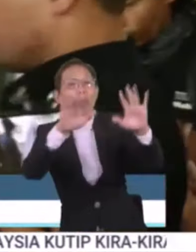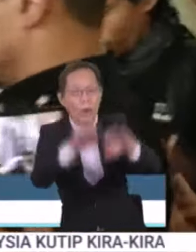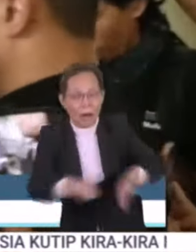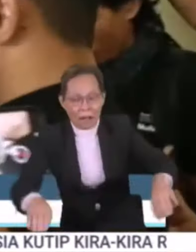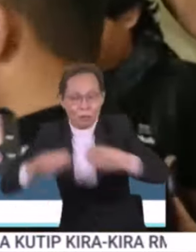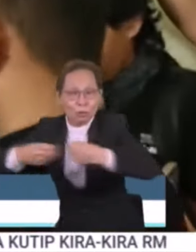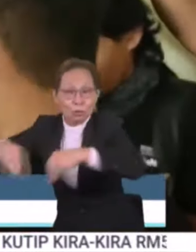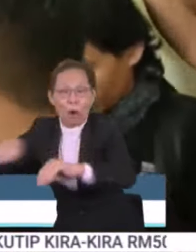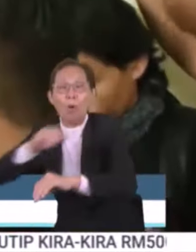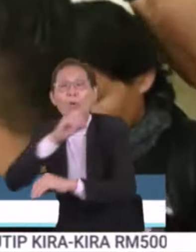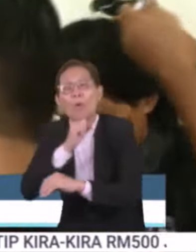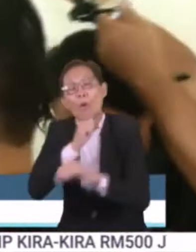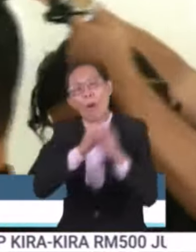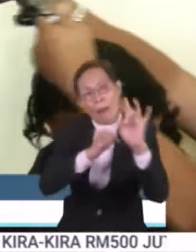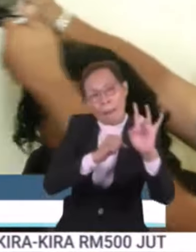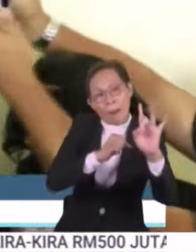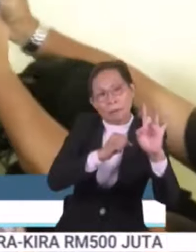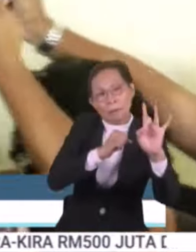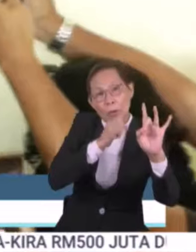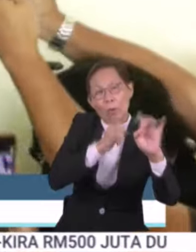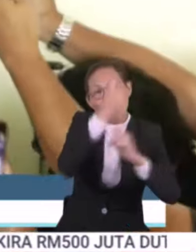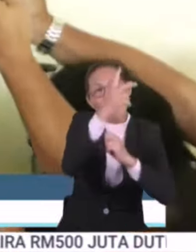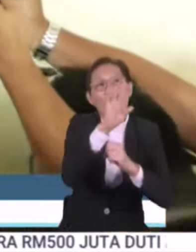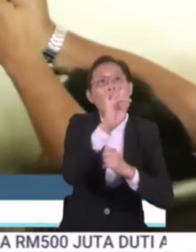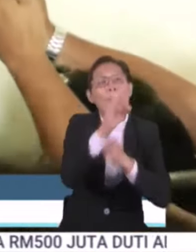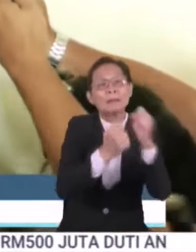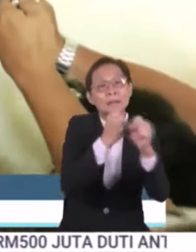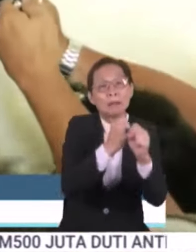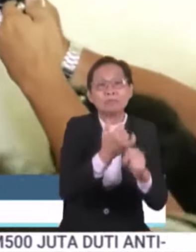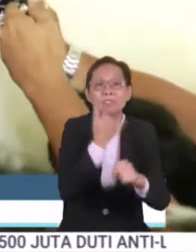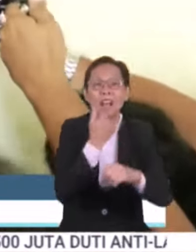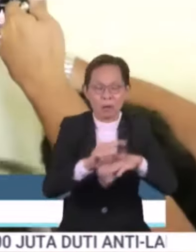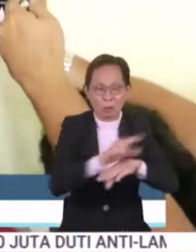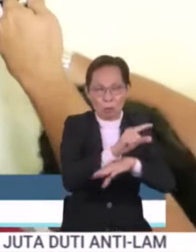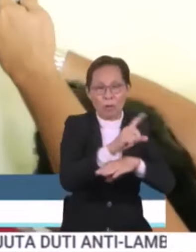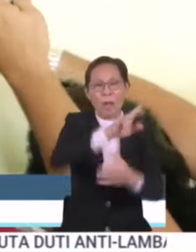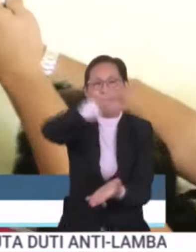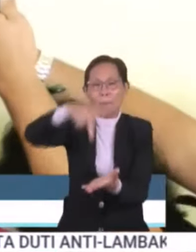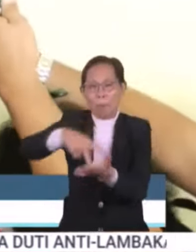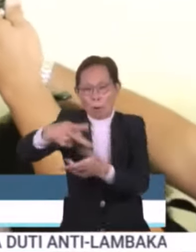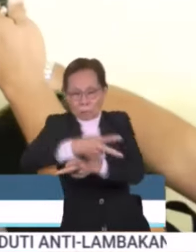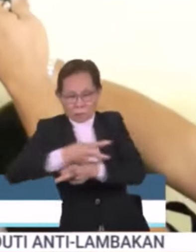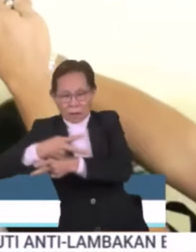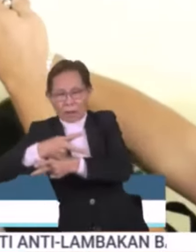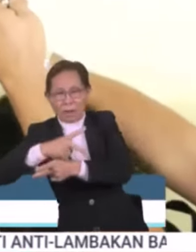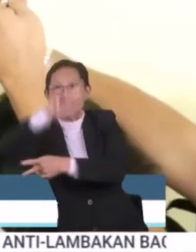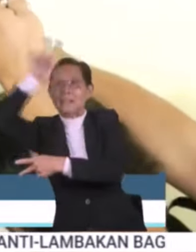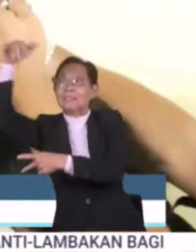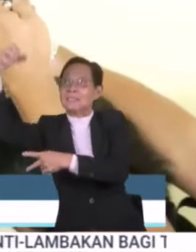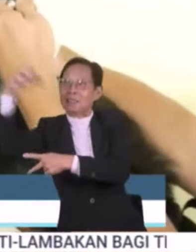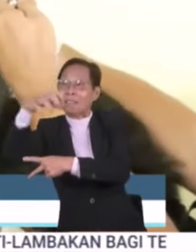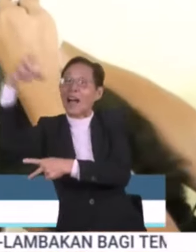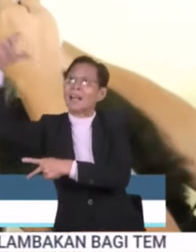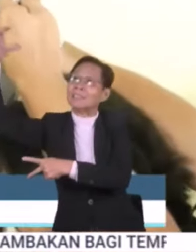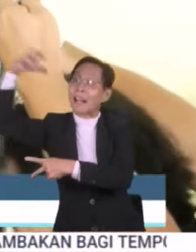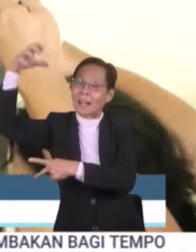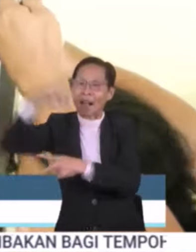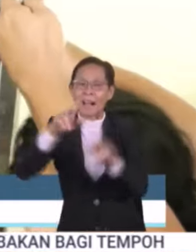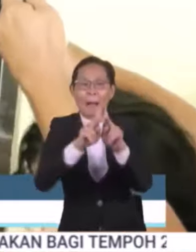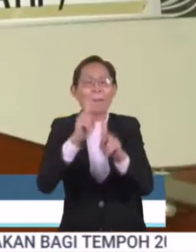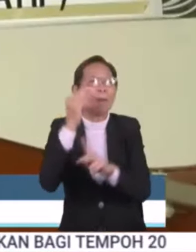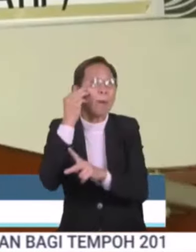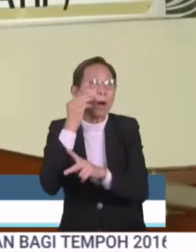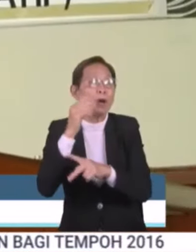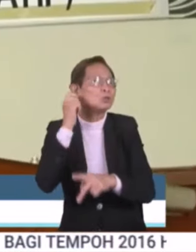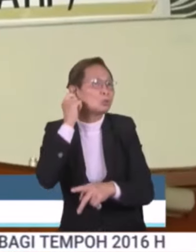kanak-kanak berusia 8 tahun bagi maksud eksploitasi di pusat jagaan cahaya kasih Bestari Kampung